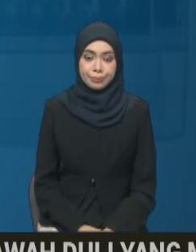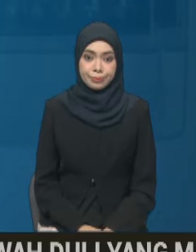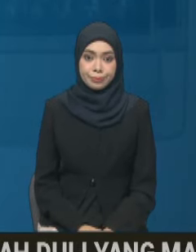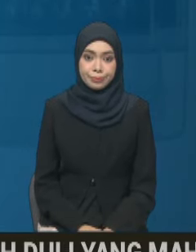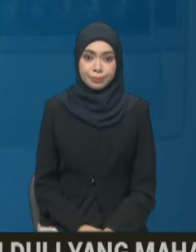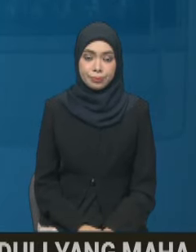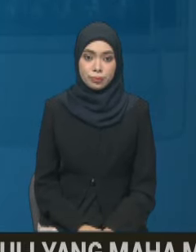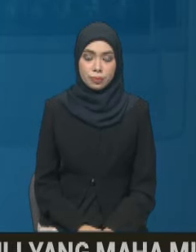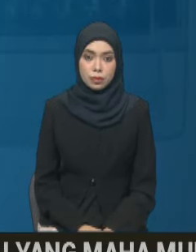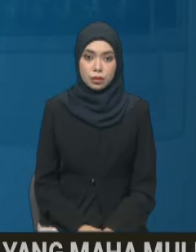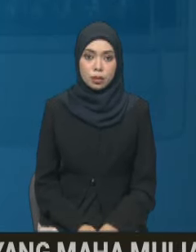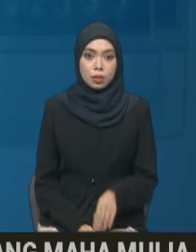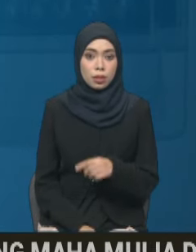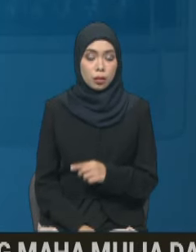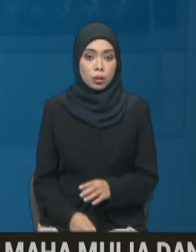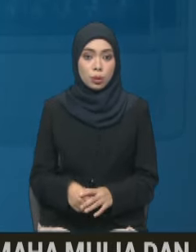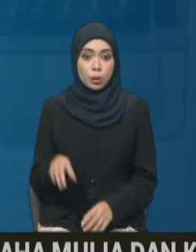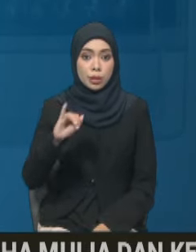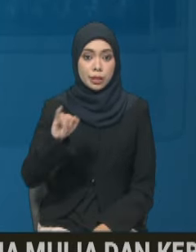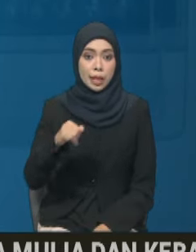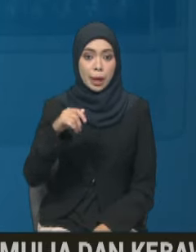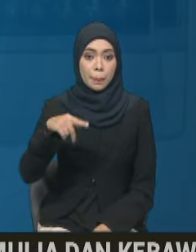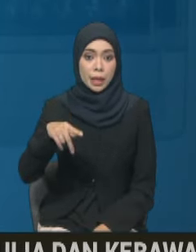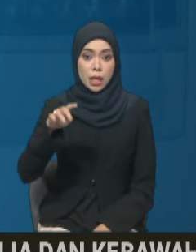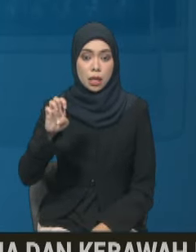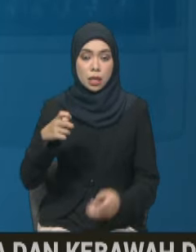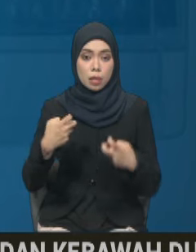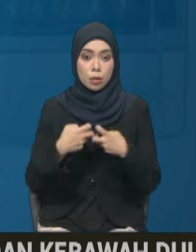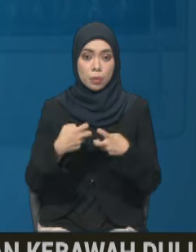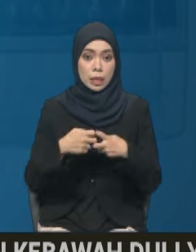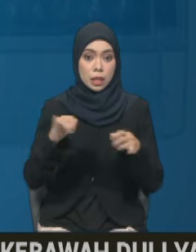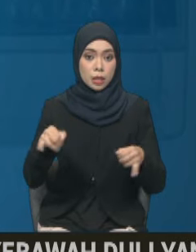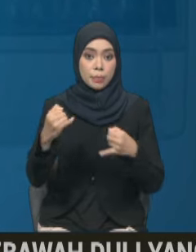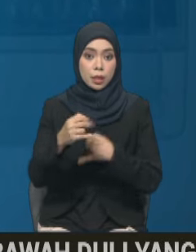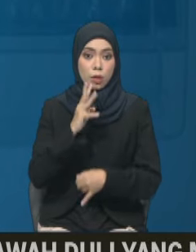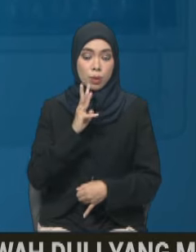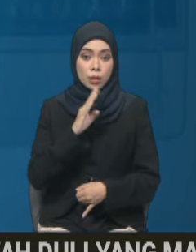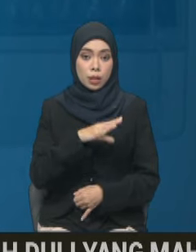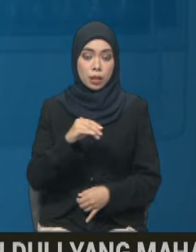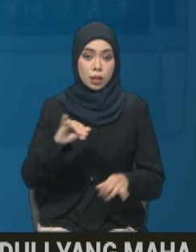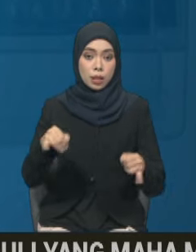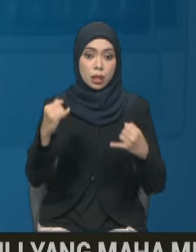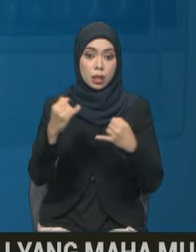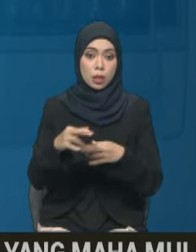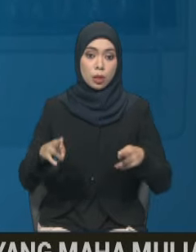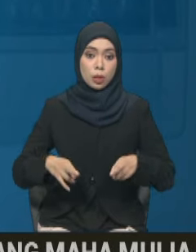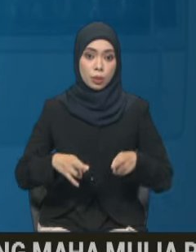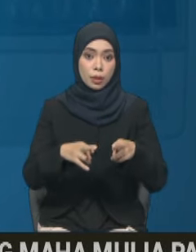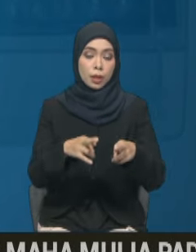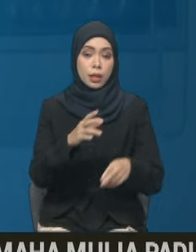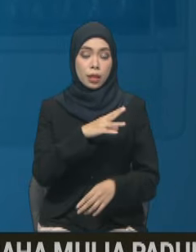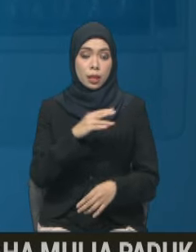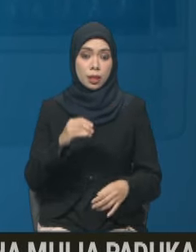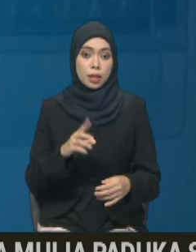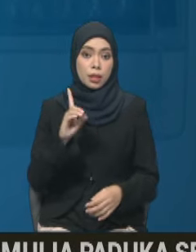Menurut siaran akhbar Jabatan Perkhidmatan Elektrik JPE, Jabatan Perkhidmatan Air, Jabatan Kerja Raya JKR dan DST